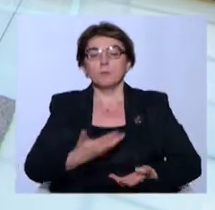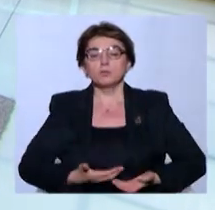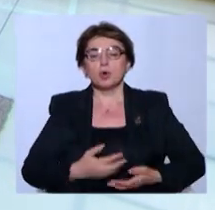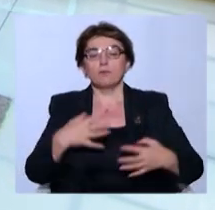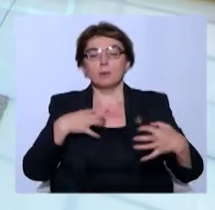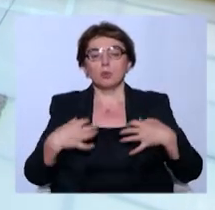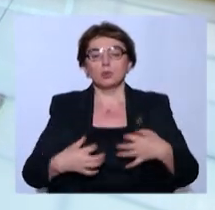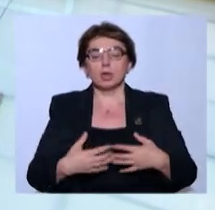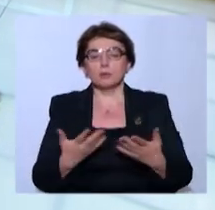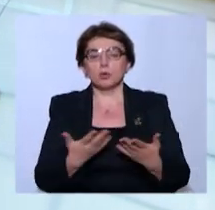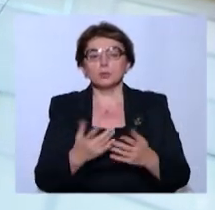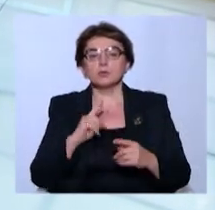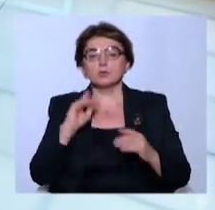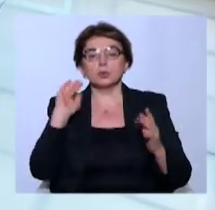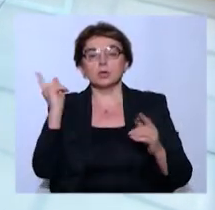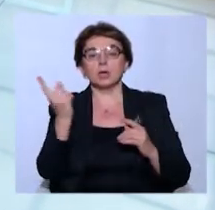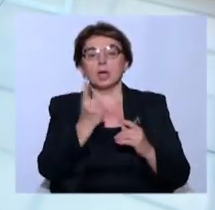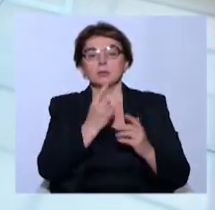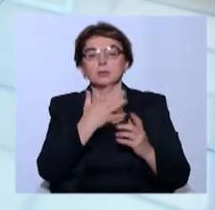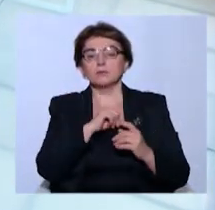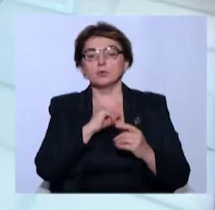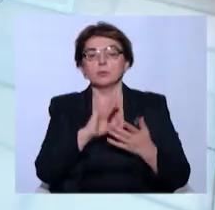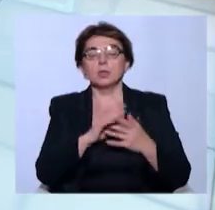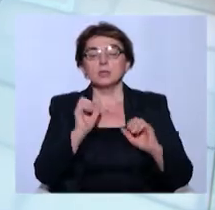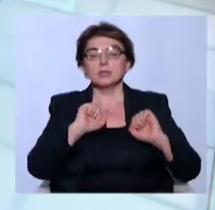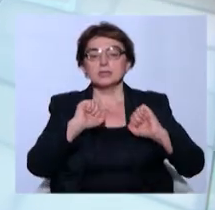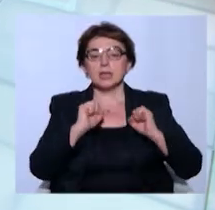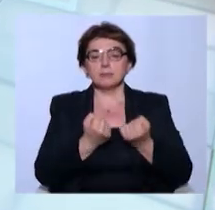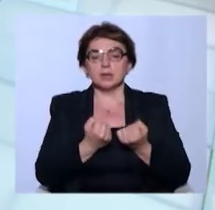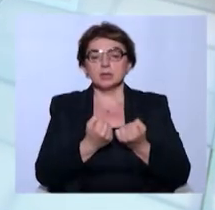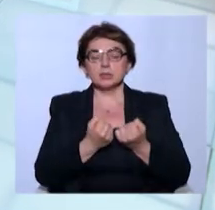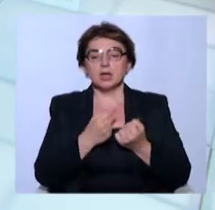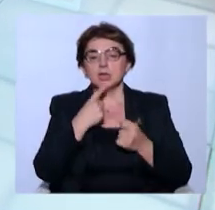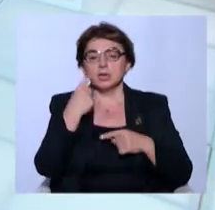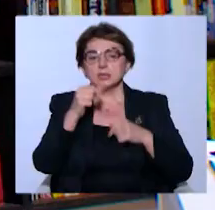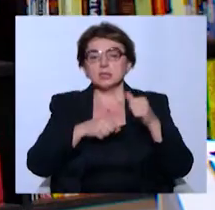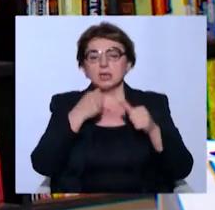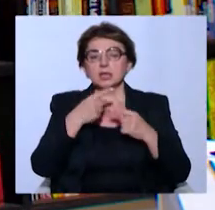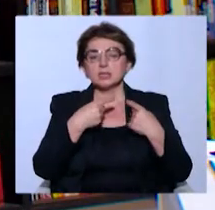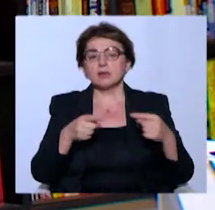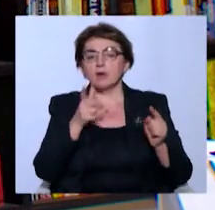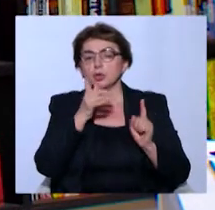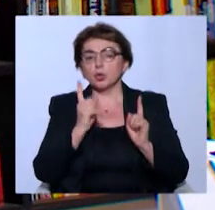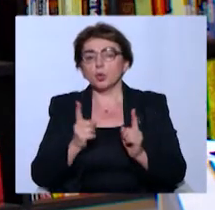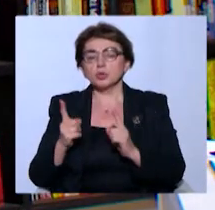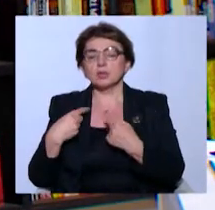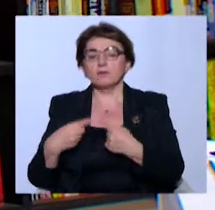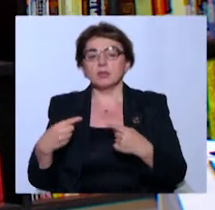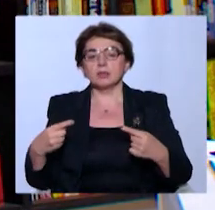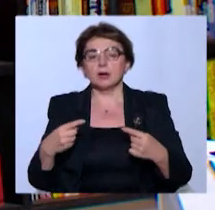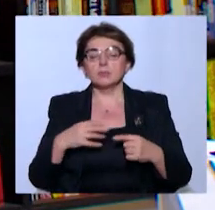ასევე ფარველობითი შეფერილობის ერთ-ერთი ფორმა არის დანაწევრებითი შეფერილობა.